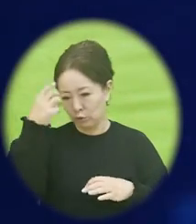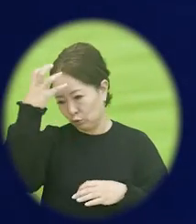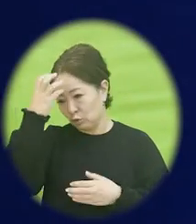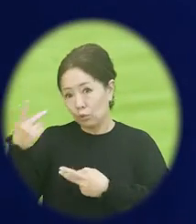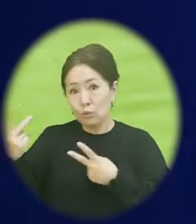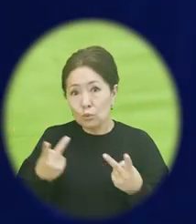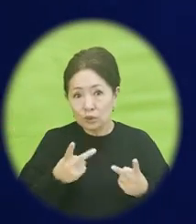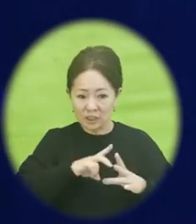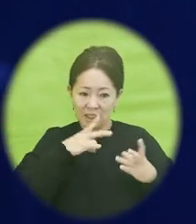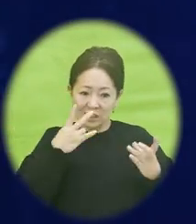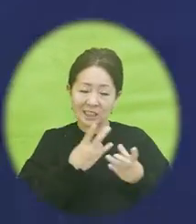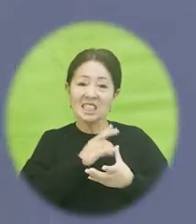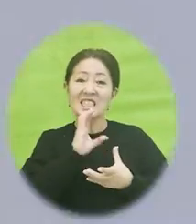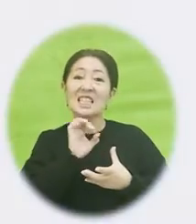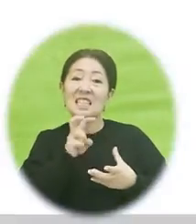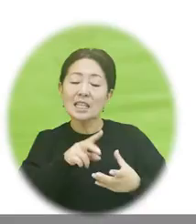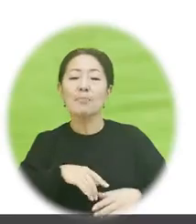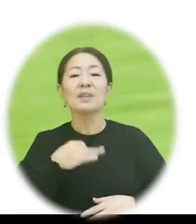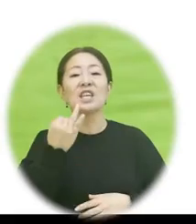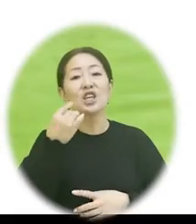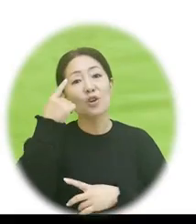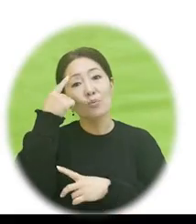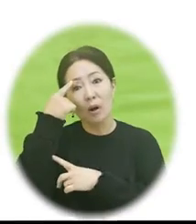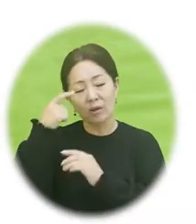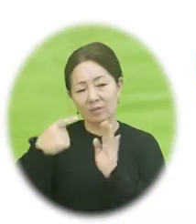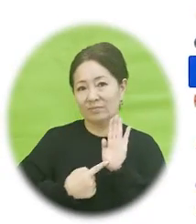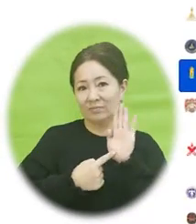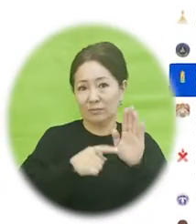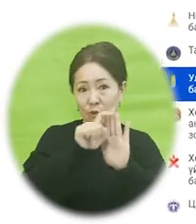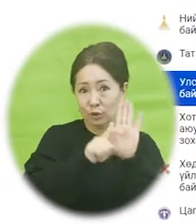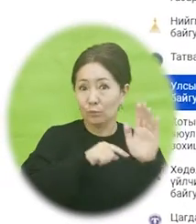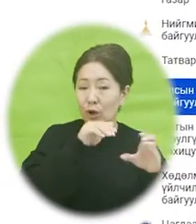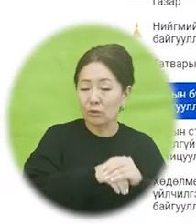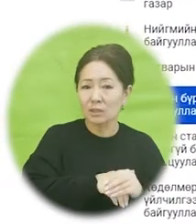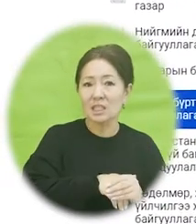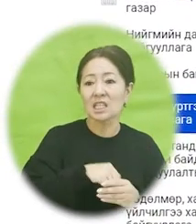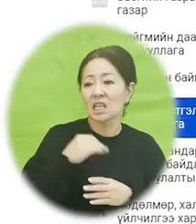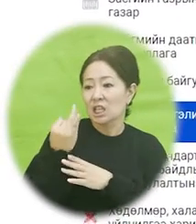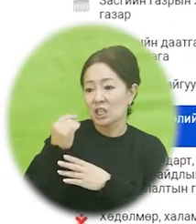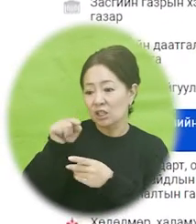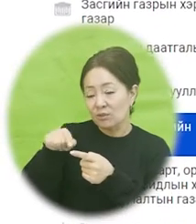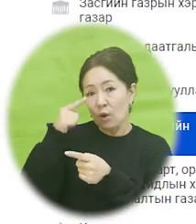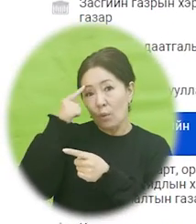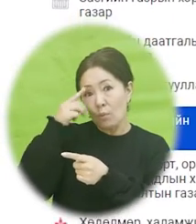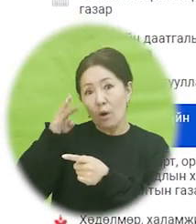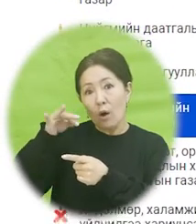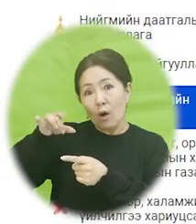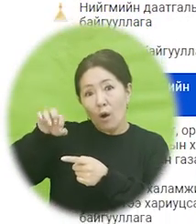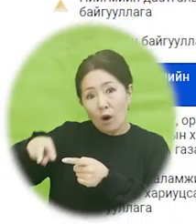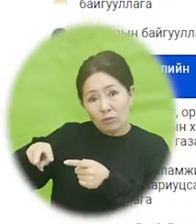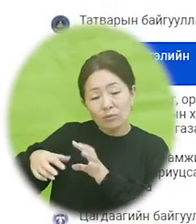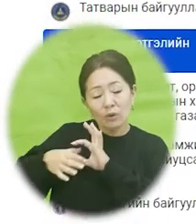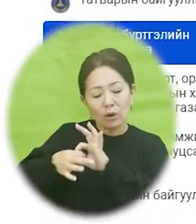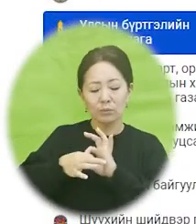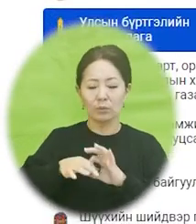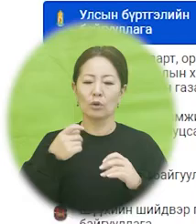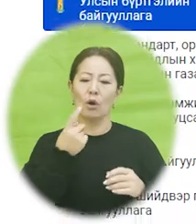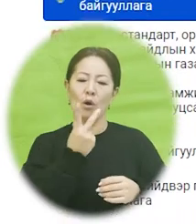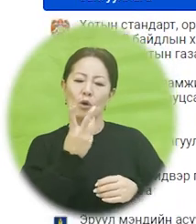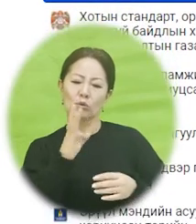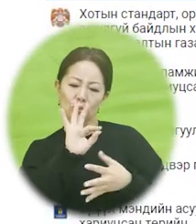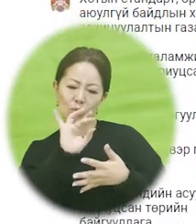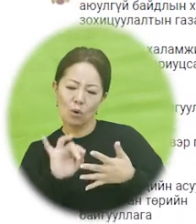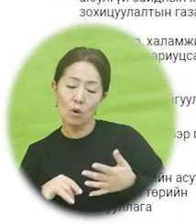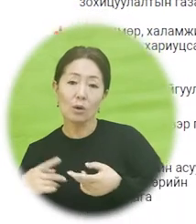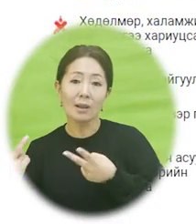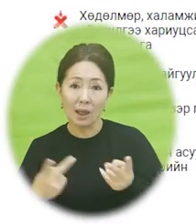систем болох E-Mongolia-г нэвтрүүлсэн. Тус системээр дамжуулан бүртгэлийн 24 төрлийн лавлагаа, иргэний бүртгэлийн 3